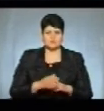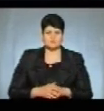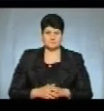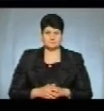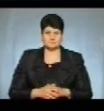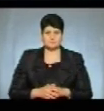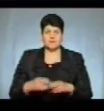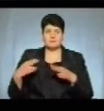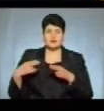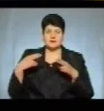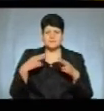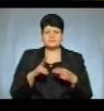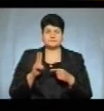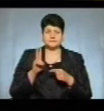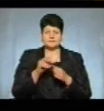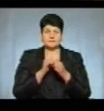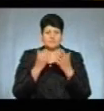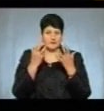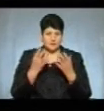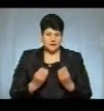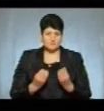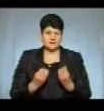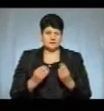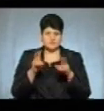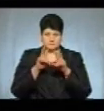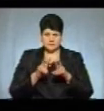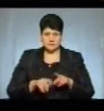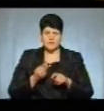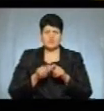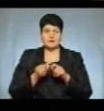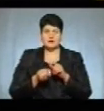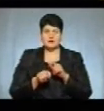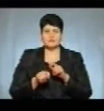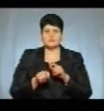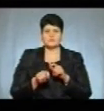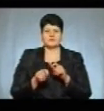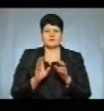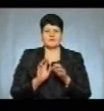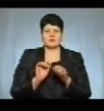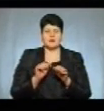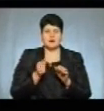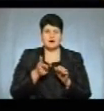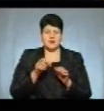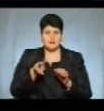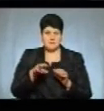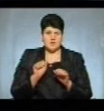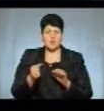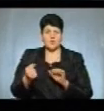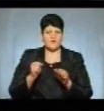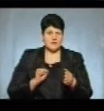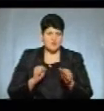При заїзді на тролейбус у щоденний огляд перевіряється відповідно вихід штоків гальмівних циліндрів, рульові